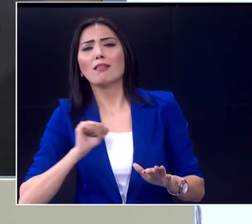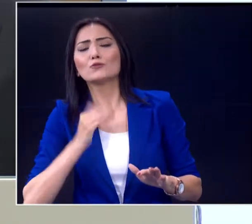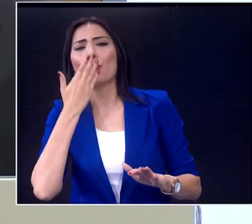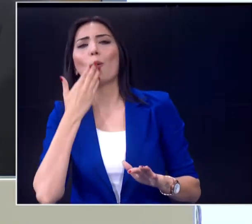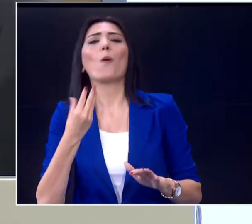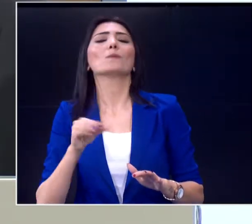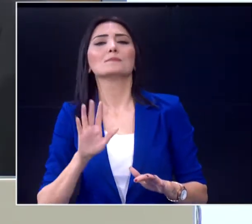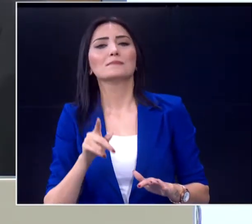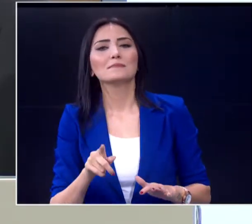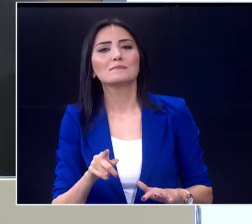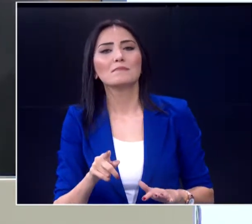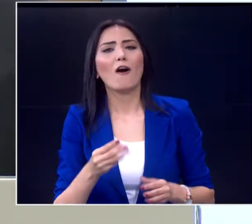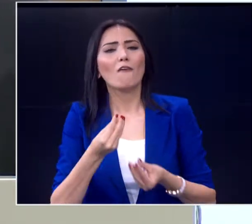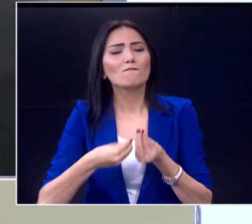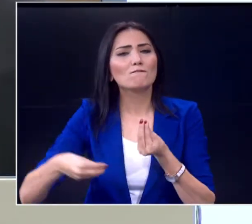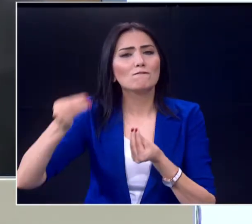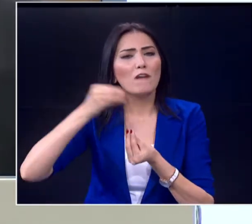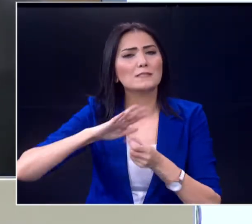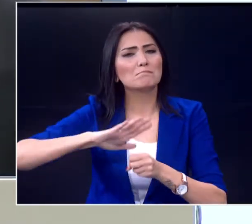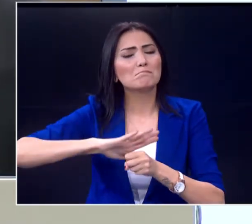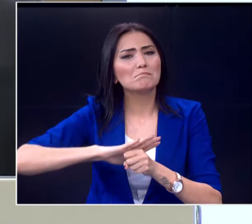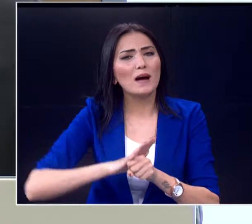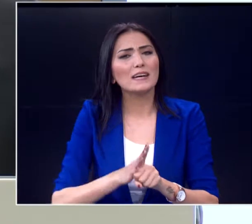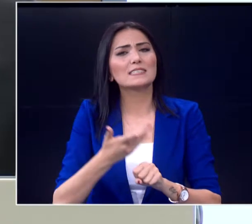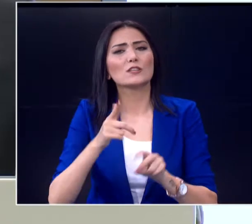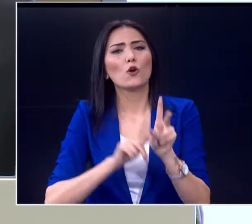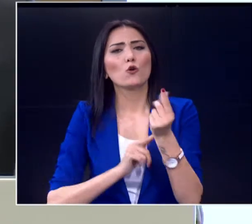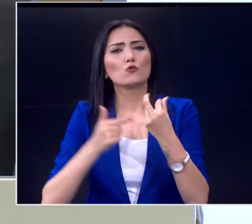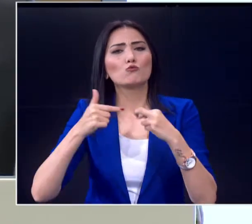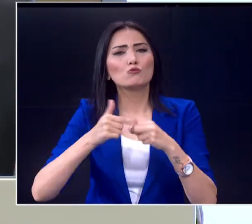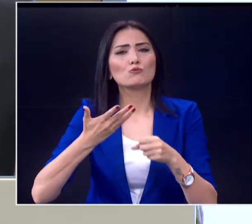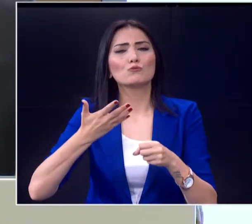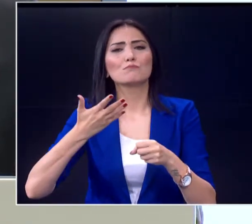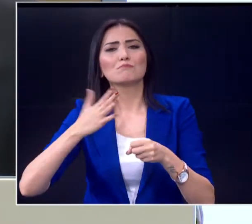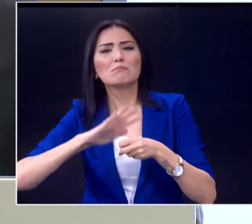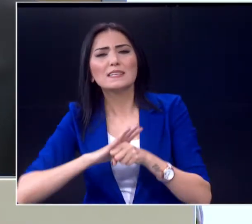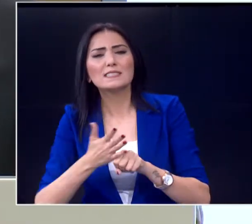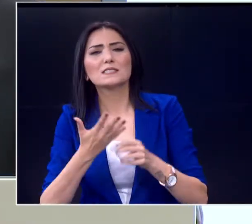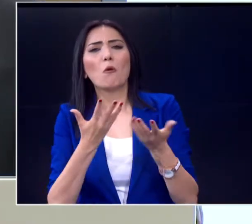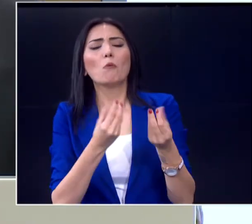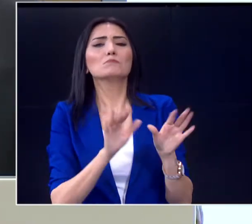olmasın. Faiz baskısına, kur baskısına boyun eğmeden